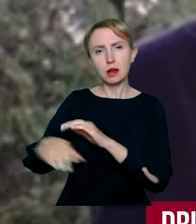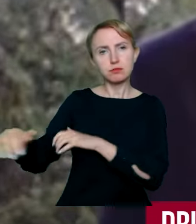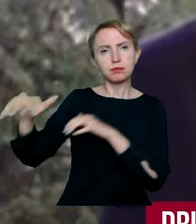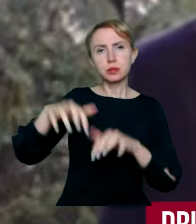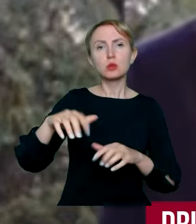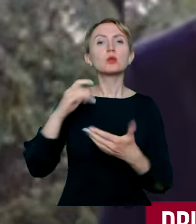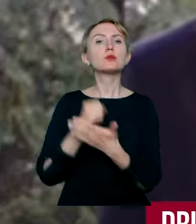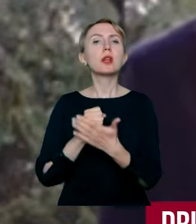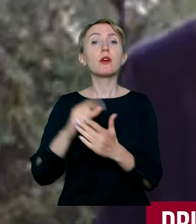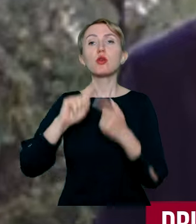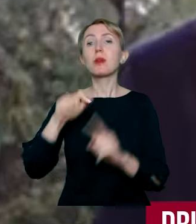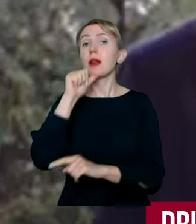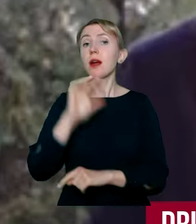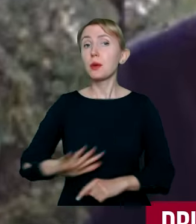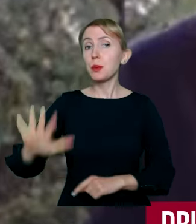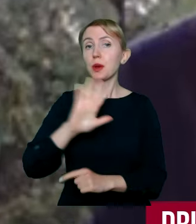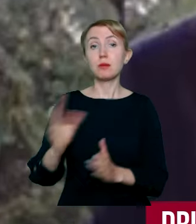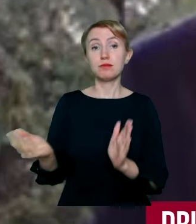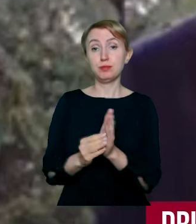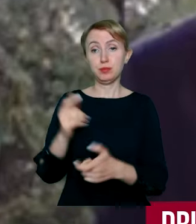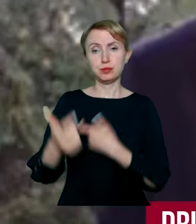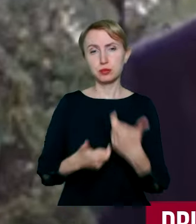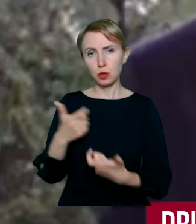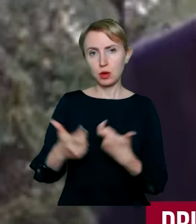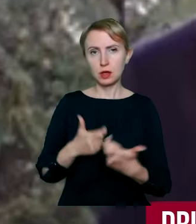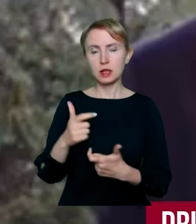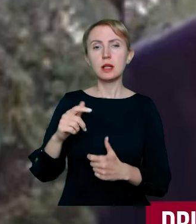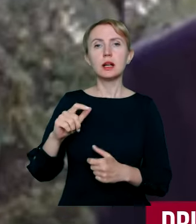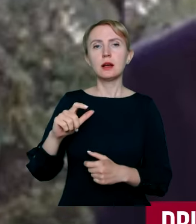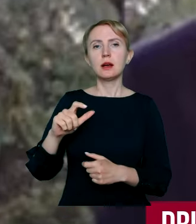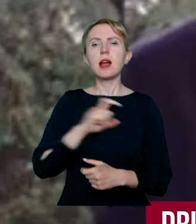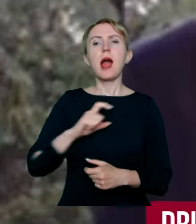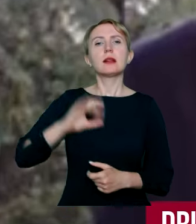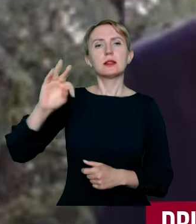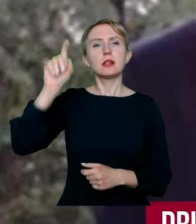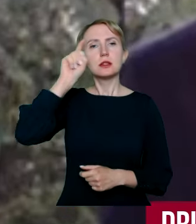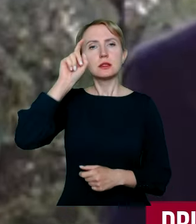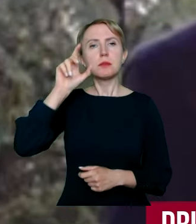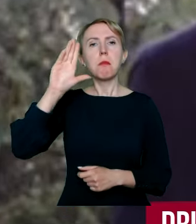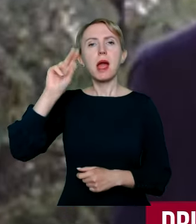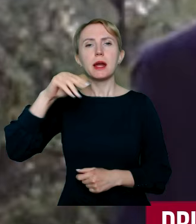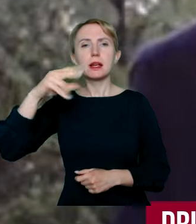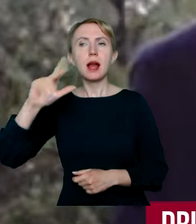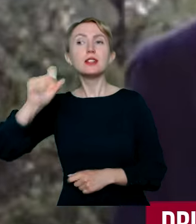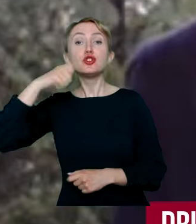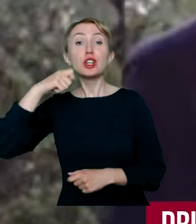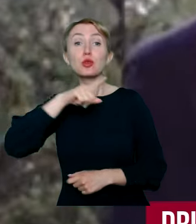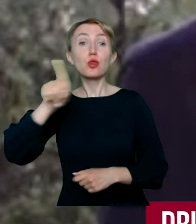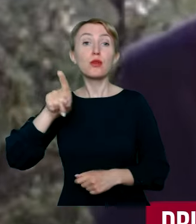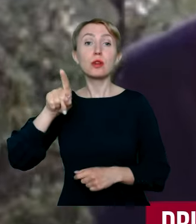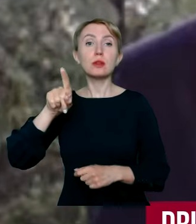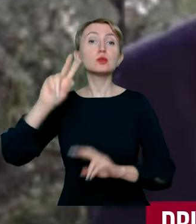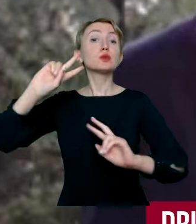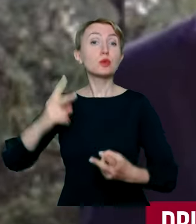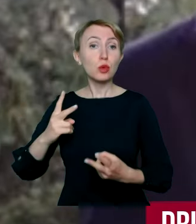które do polityki europejskiej wprowadziła kanclerz Merkel, której dziadkowie, państwo Jęcz, pochodzą właśnie